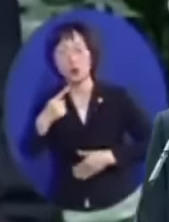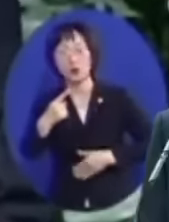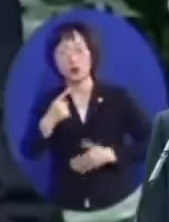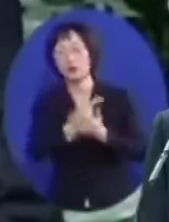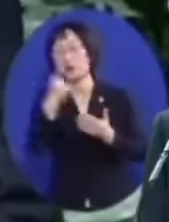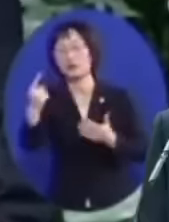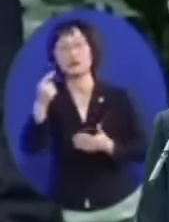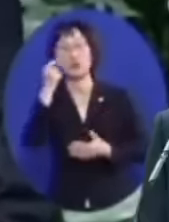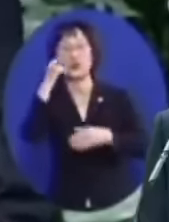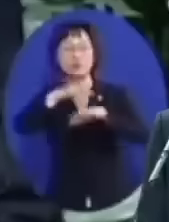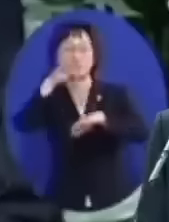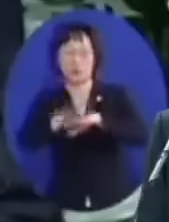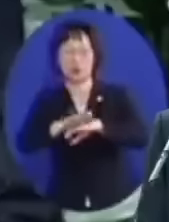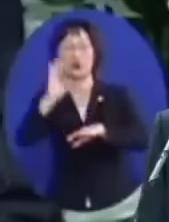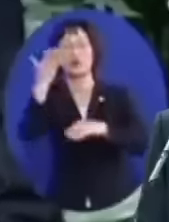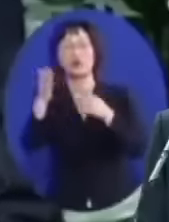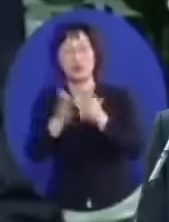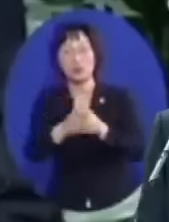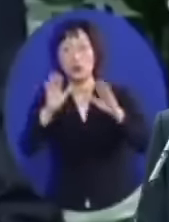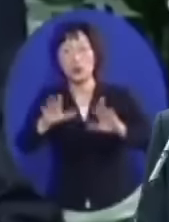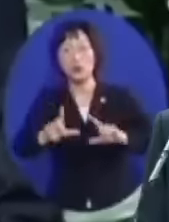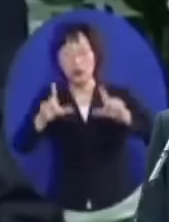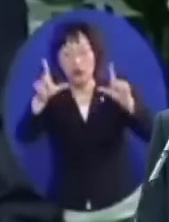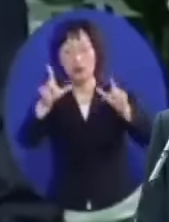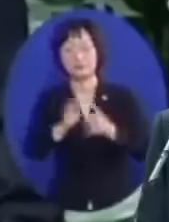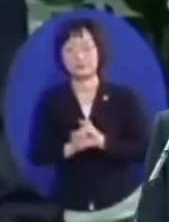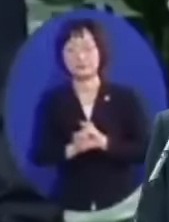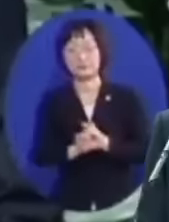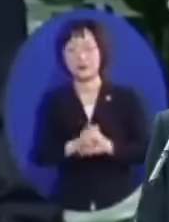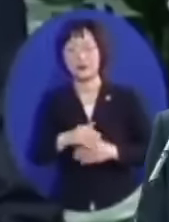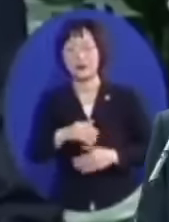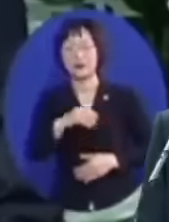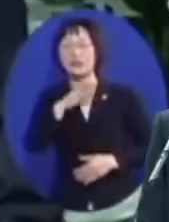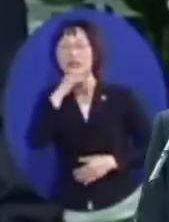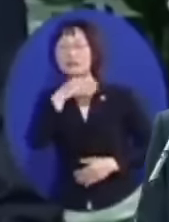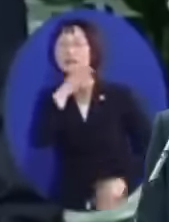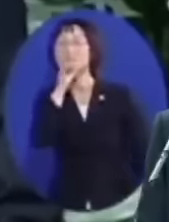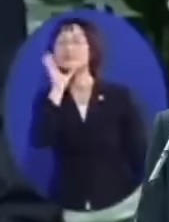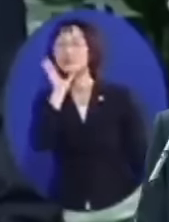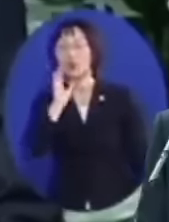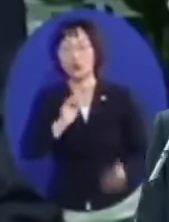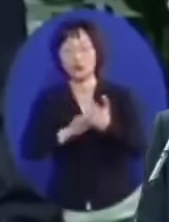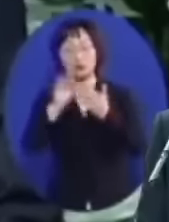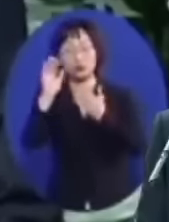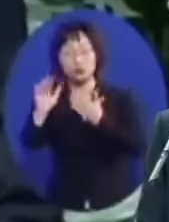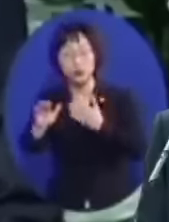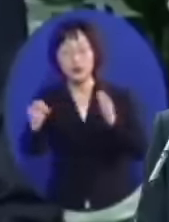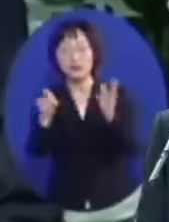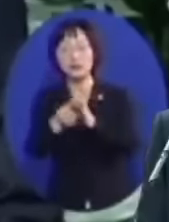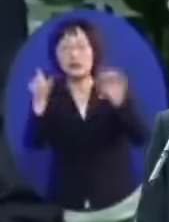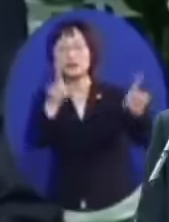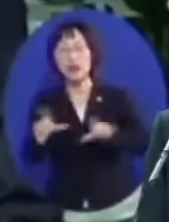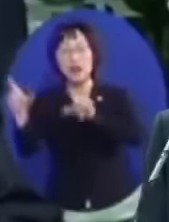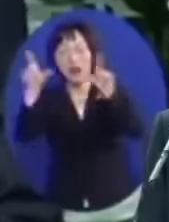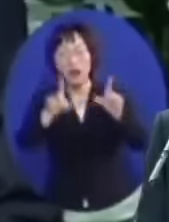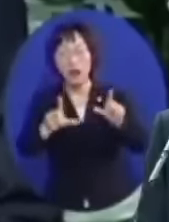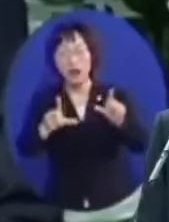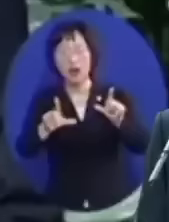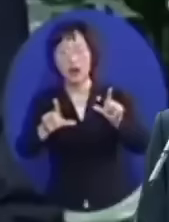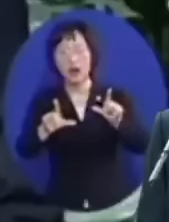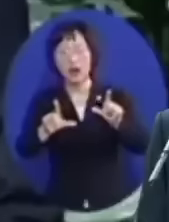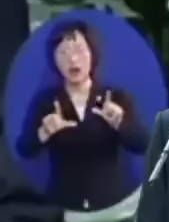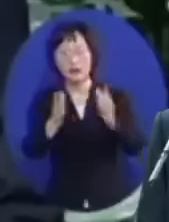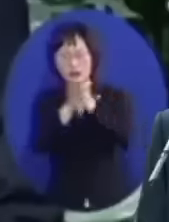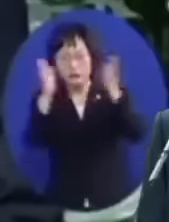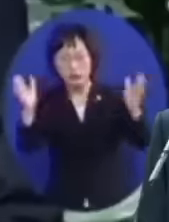습관화되는 것입니다. 오늘날 나이가 늙고 난 다음에 신앙생활을 들어오려면